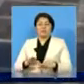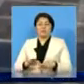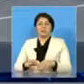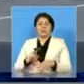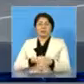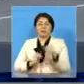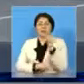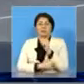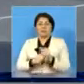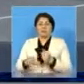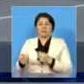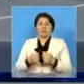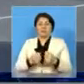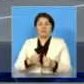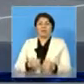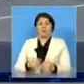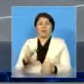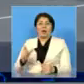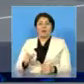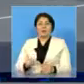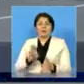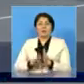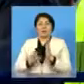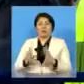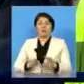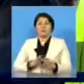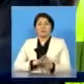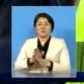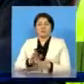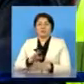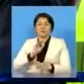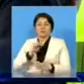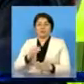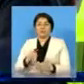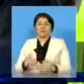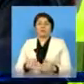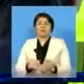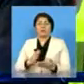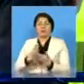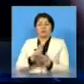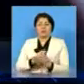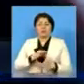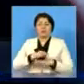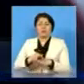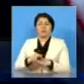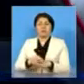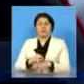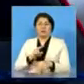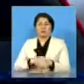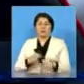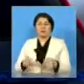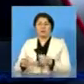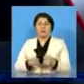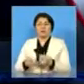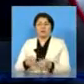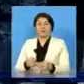қызметі басқармасының базасында азаматтардың қауіпсіздігін қамтамасыз ететін қызметкерлерге нұсқама өткізді. Полиция департаментінің